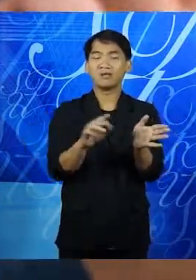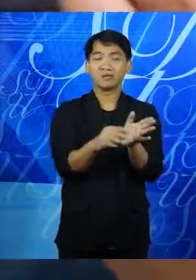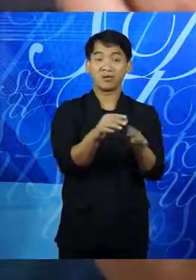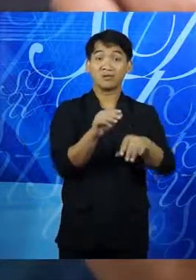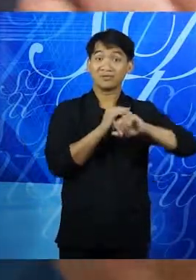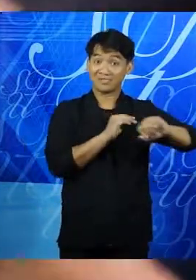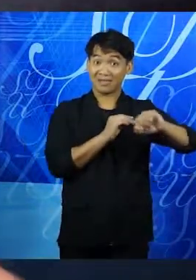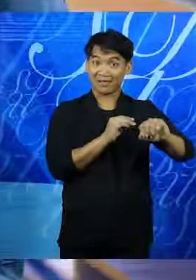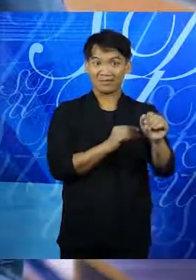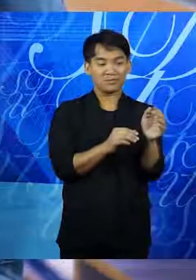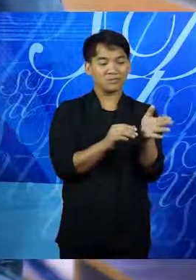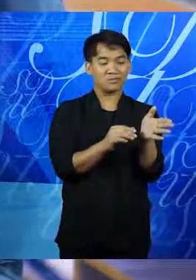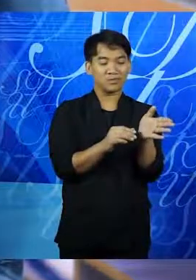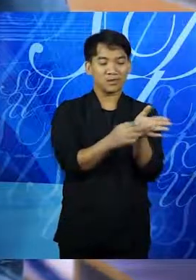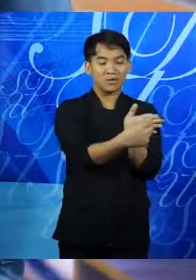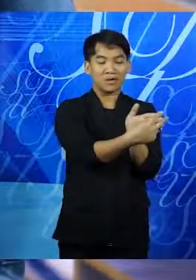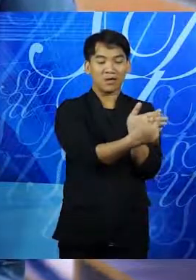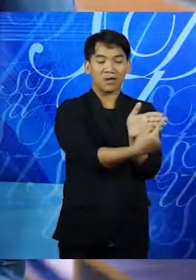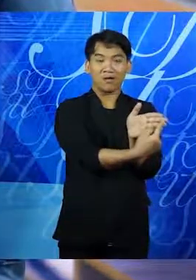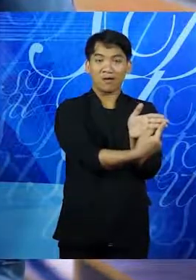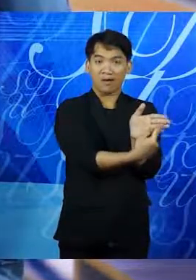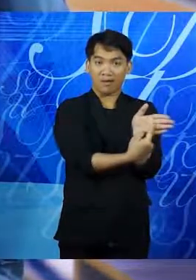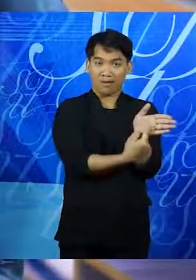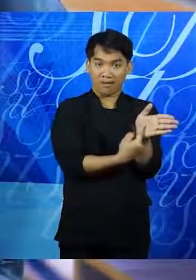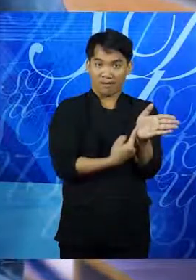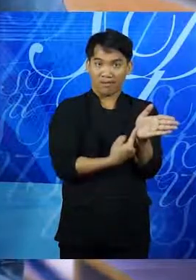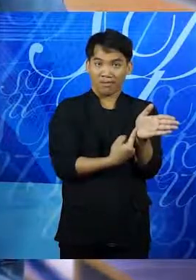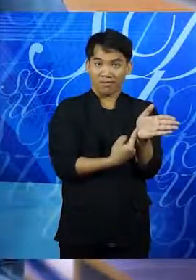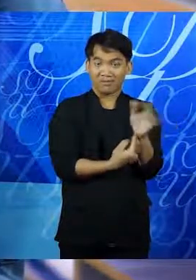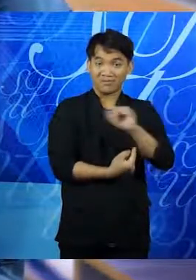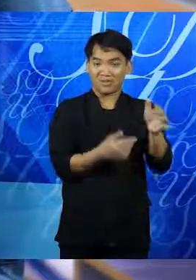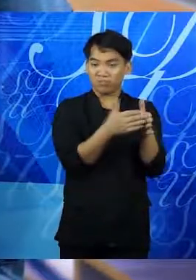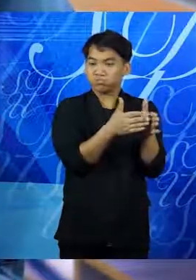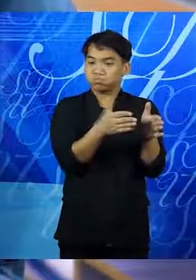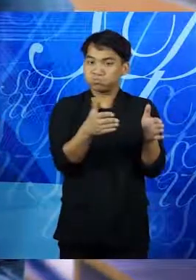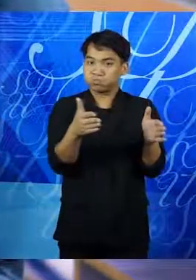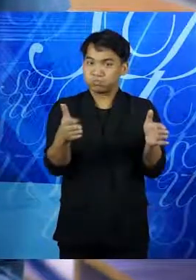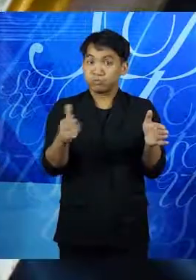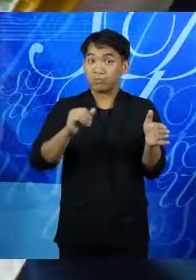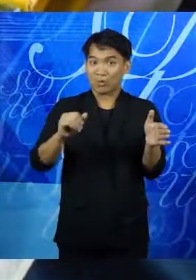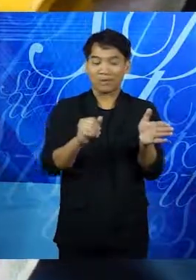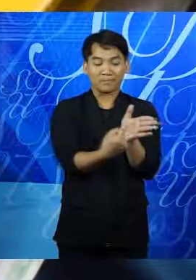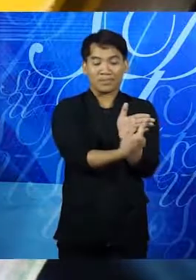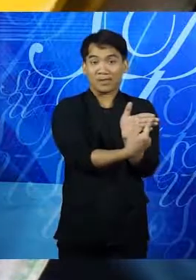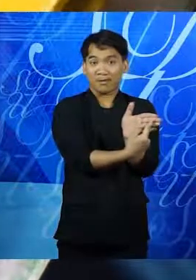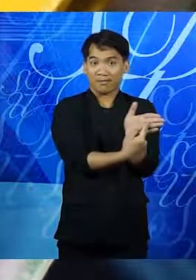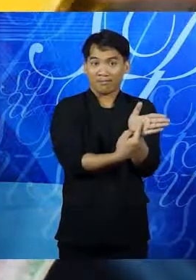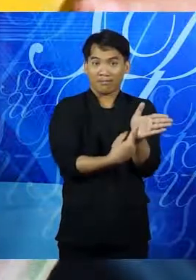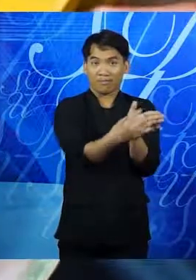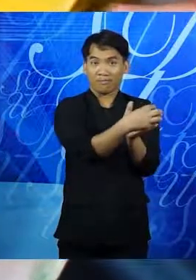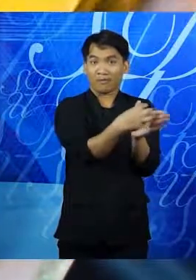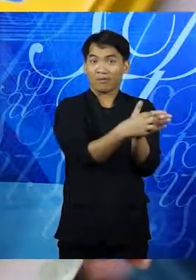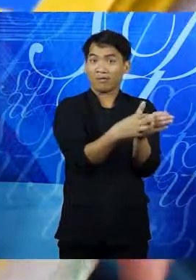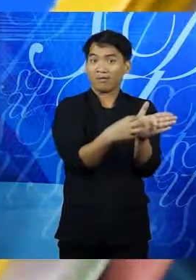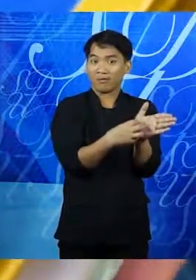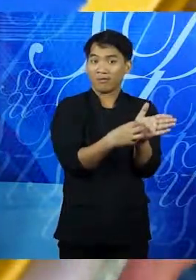วามือใช่ไหมคะแล้วก็จะวางไว้ที่บนสมุดแบบนี้นะคะเมื่อวางไว้เสร็จแล้วเนี่ยนะคะ